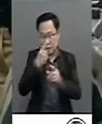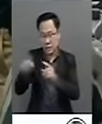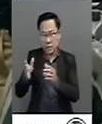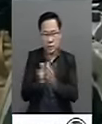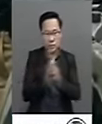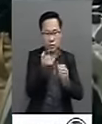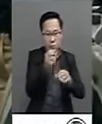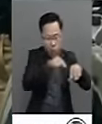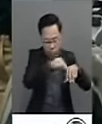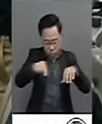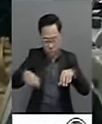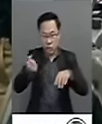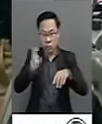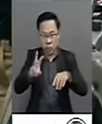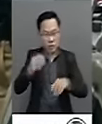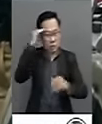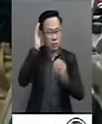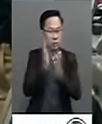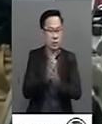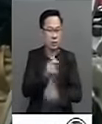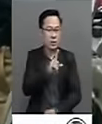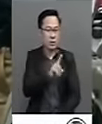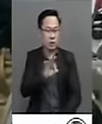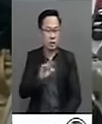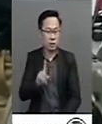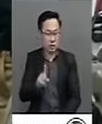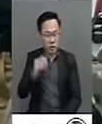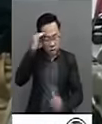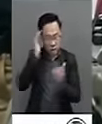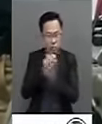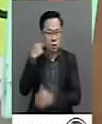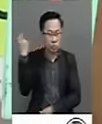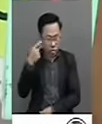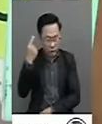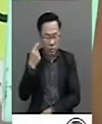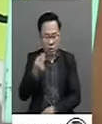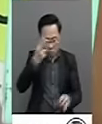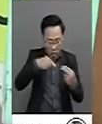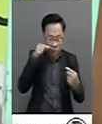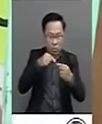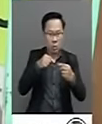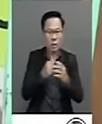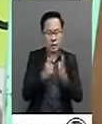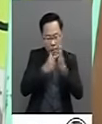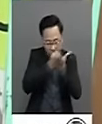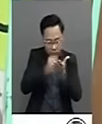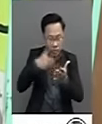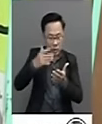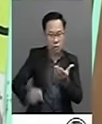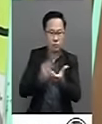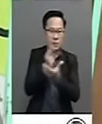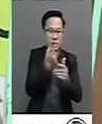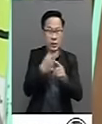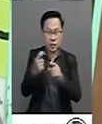ตำรวจชุดปฏิบัติการพิเศษอรินทราช 26ร่วมกับตำรวจท่องเที่ยวออกปฏิบัติการปิดล้อมตรวจค้นยเสพติดอาวุธ